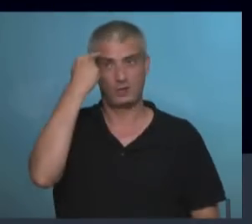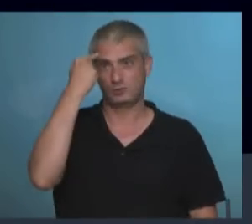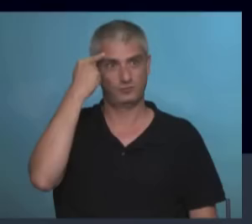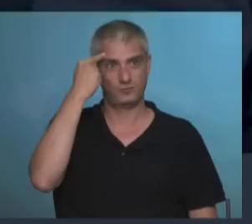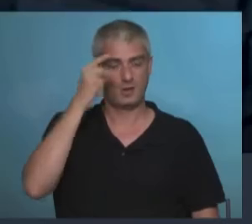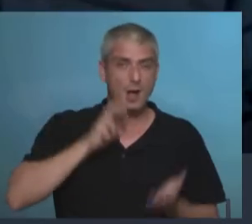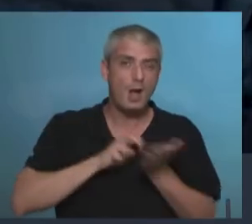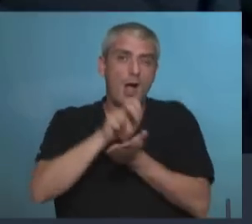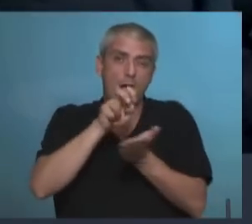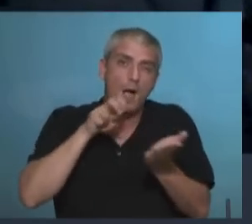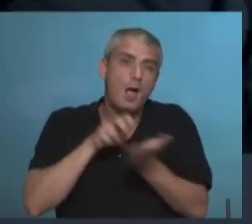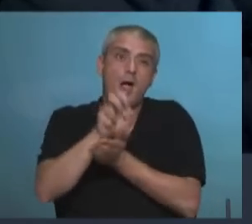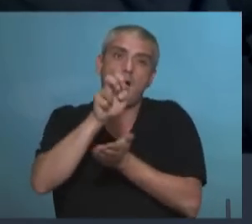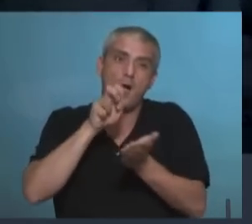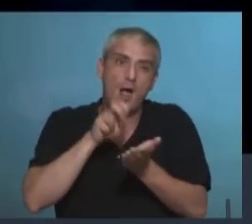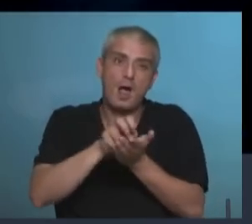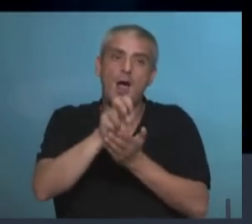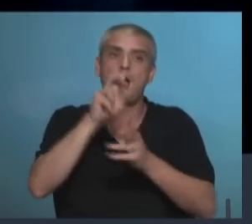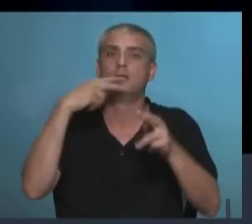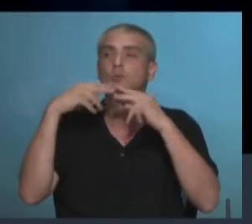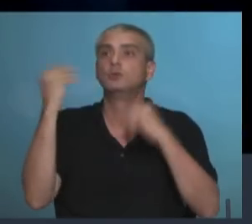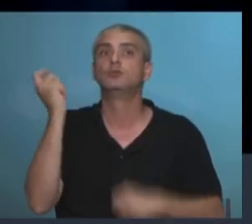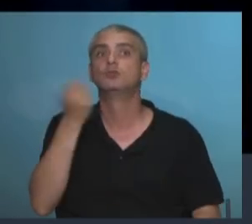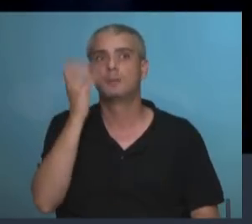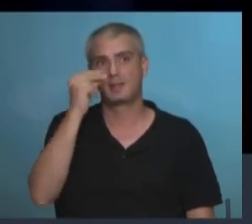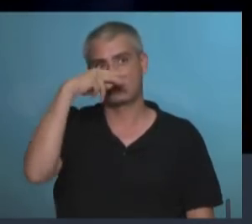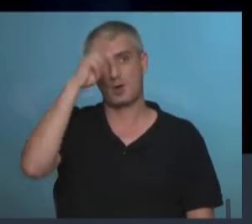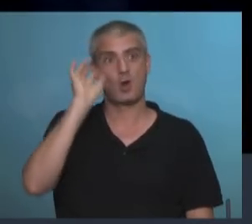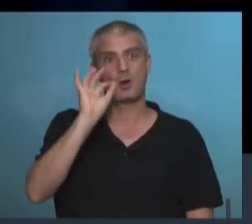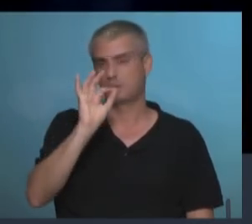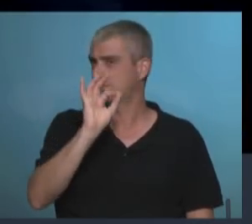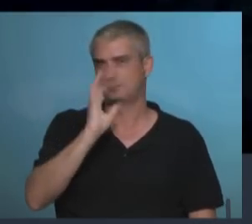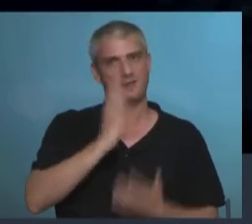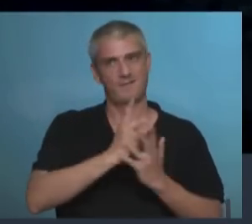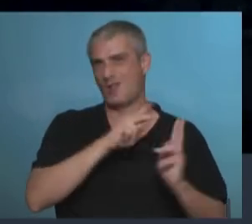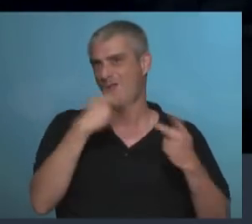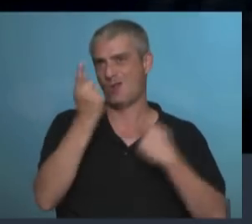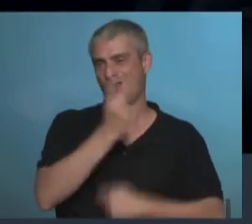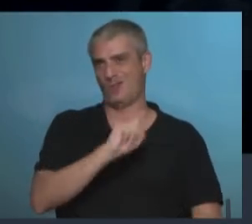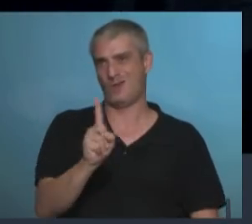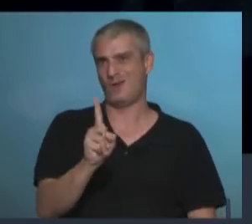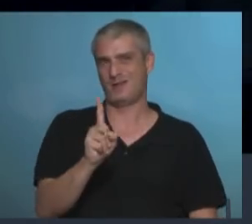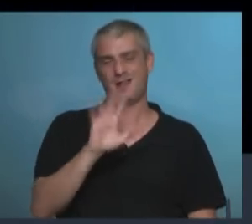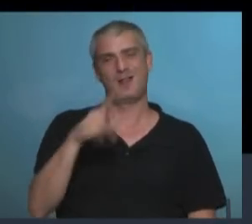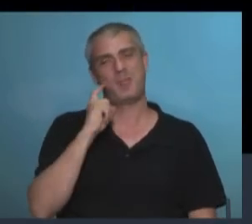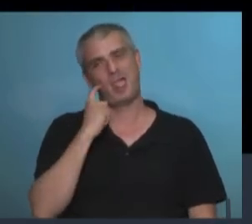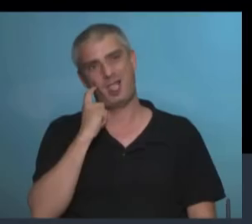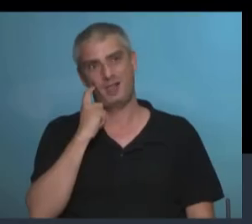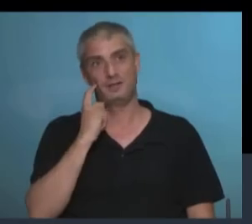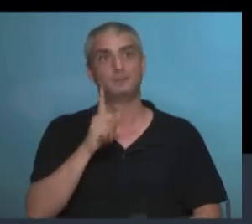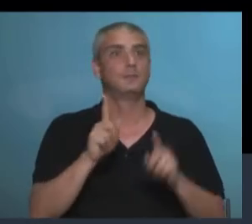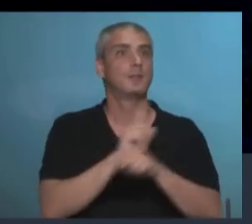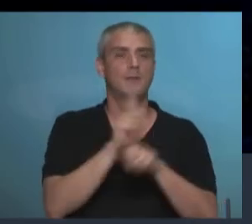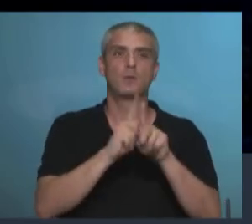ההליכות הארוכות. משם לסעודת השבת עם אבא ואמא הם כבר לא ישובו. בינתיים, כמו כל חייל